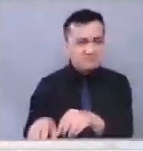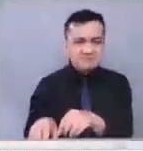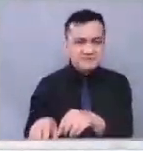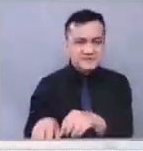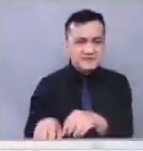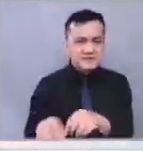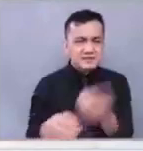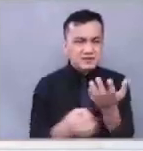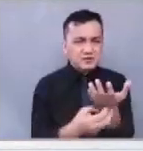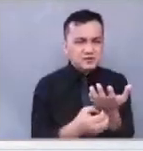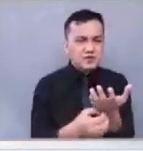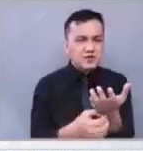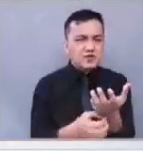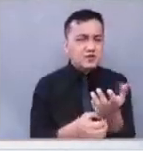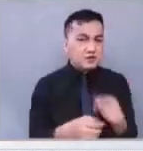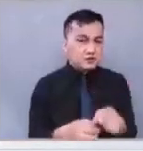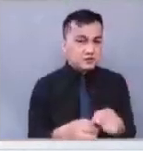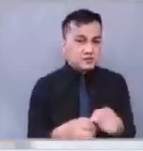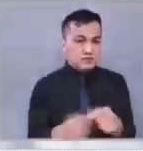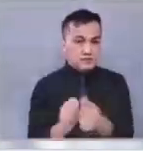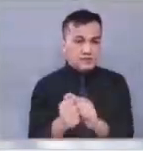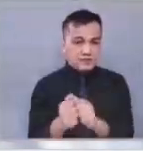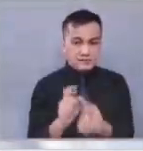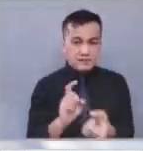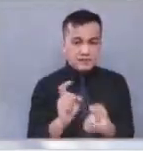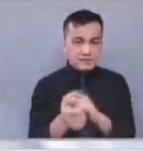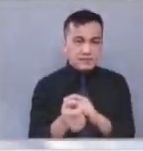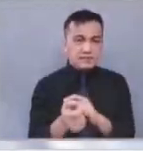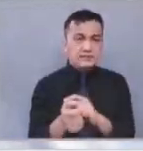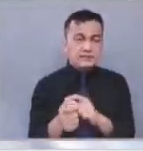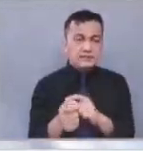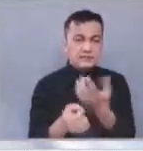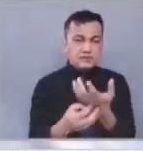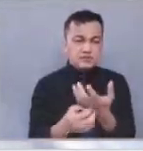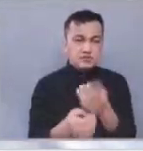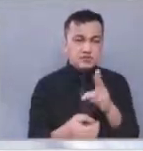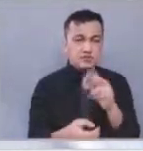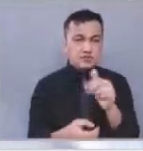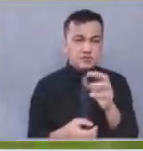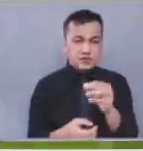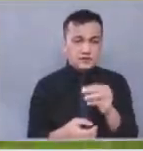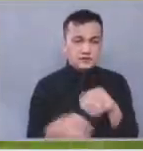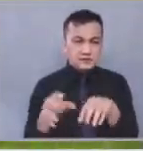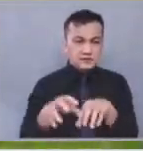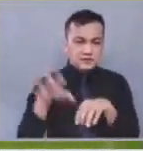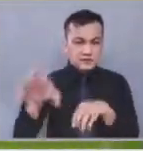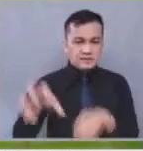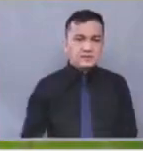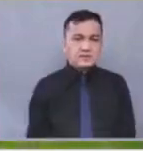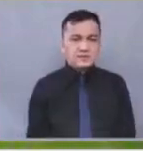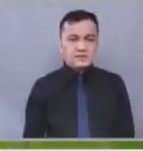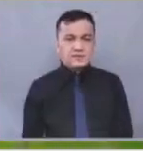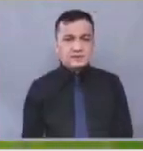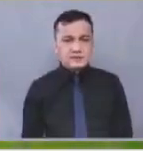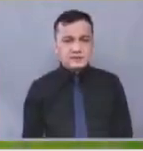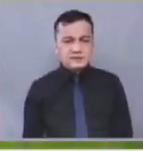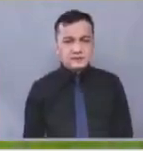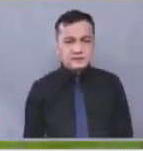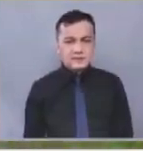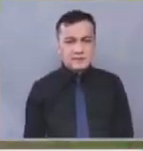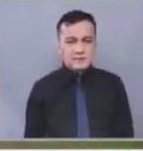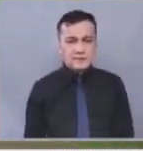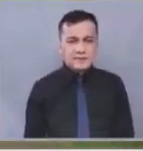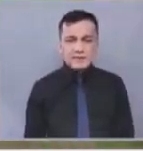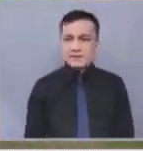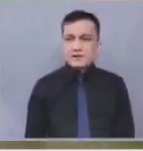ng ulam. Nagiging pamalit kasi ito sa mga lutong ulam ng kanyang kapitbahay. Actually po, hindi,